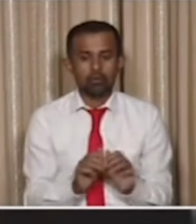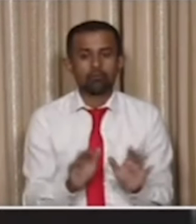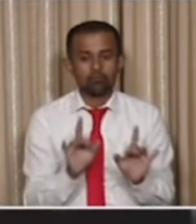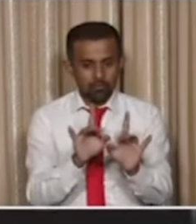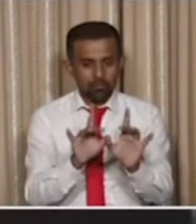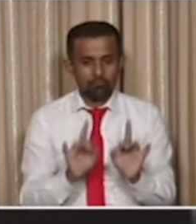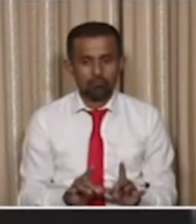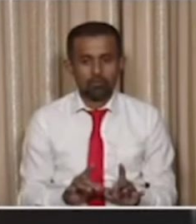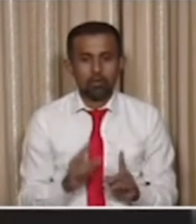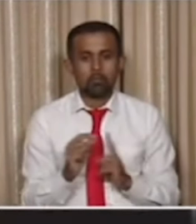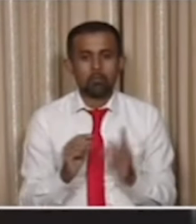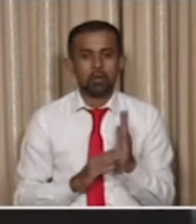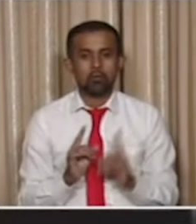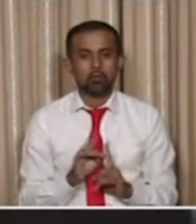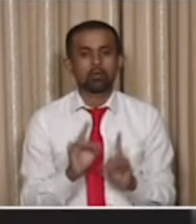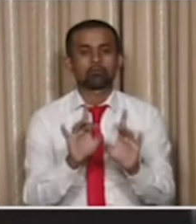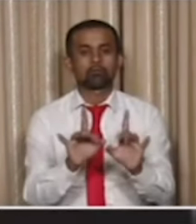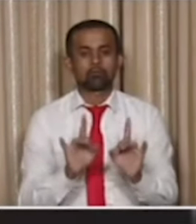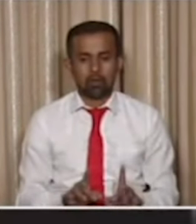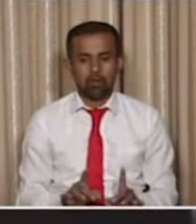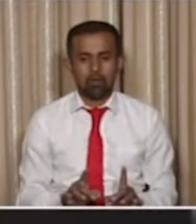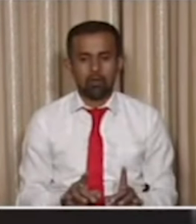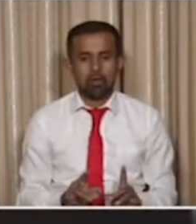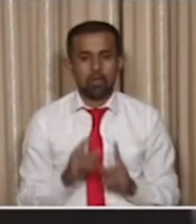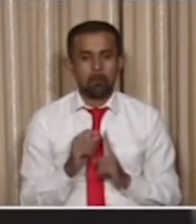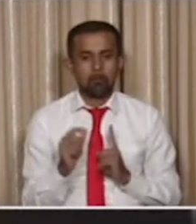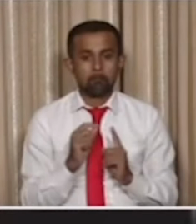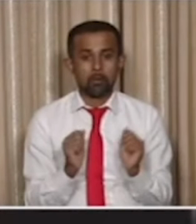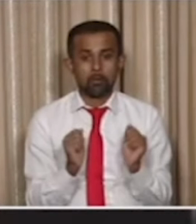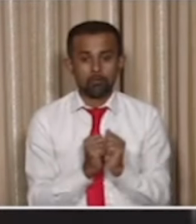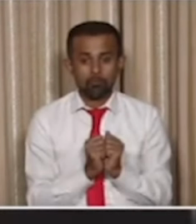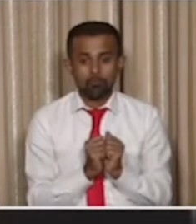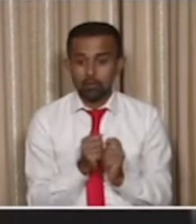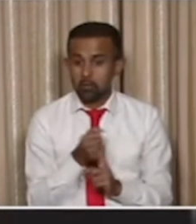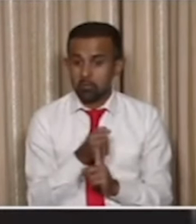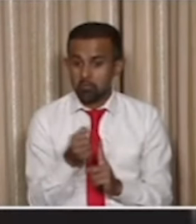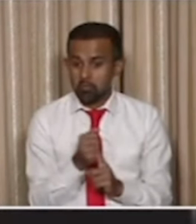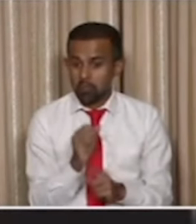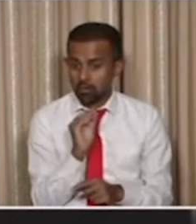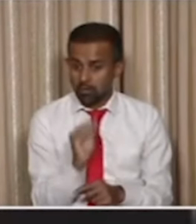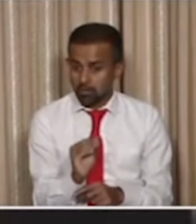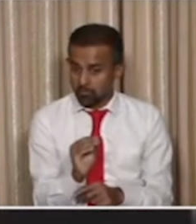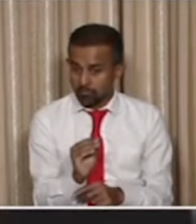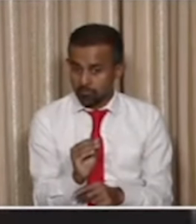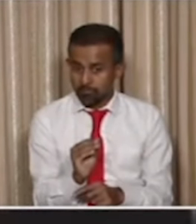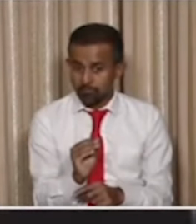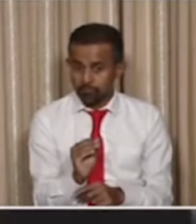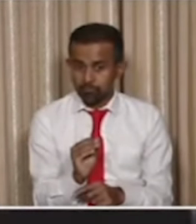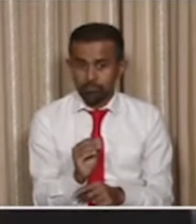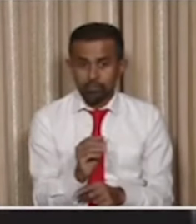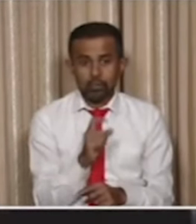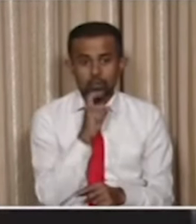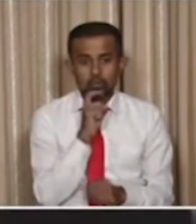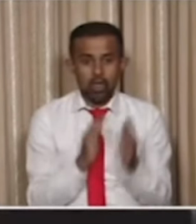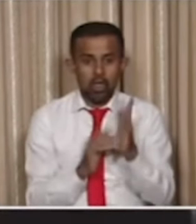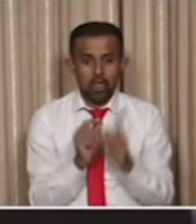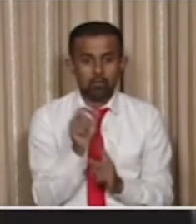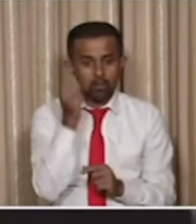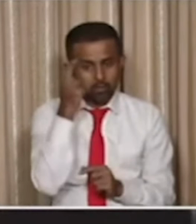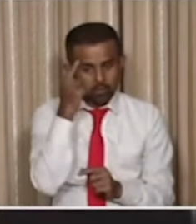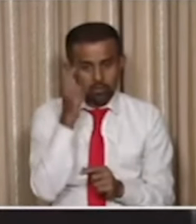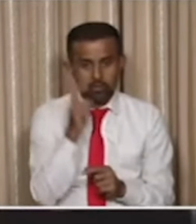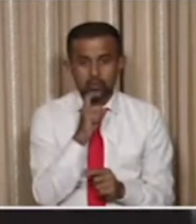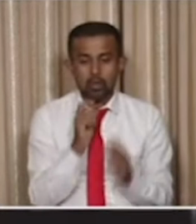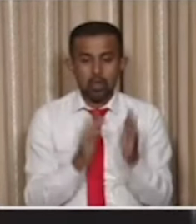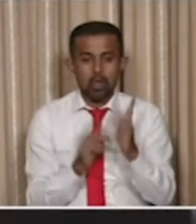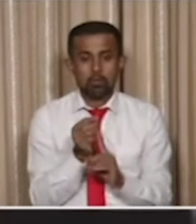පමණමයි මන්ත්‍රීවරයාටත් තියෙන්නේ. පාර්ලිමේන්තු කටයුත්තකට බලපෑමක් සිදු වුණා නම් කරු අධිකරණ ඇමතුමා දන්නවා අධිකරණ